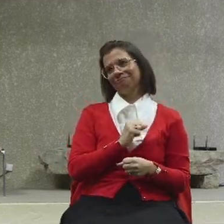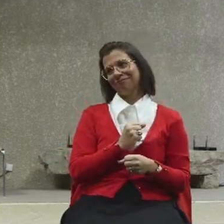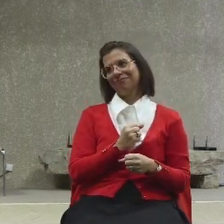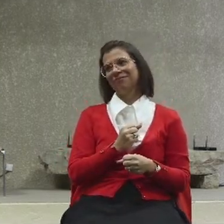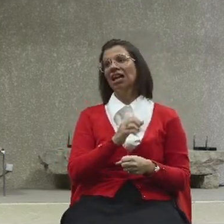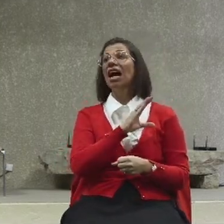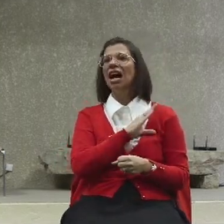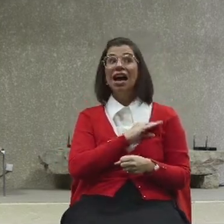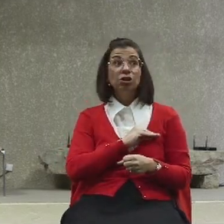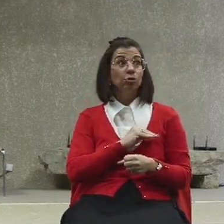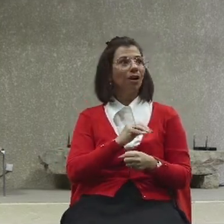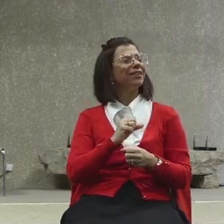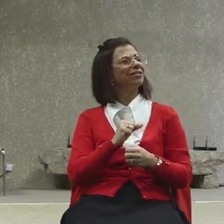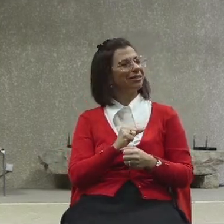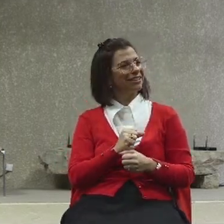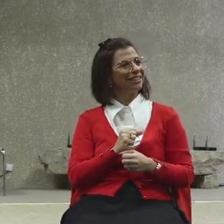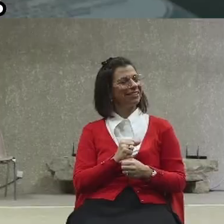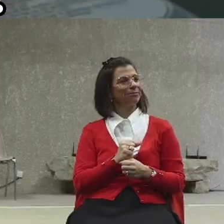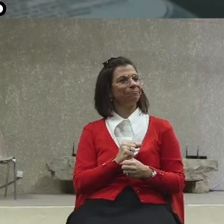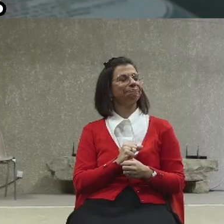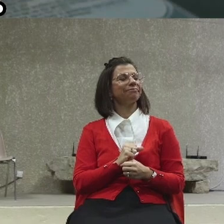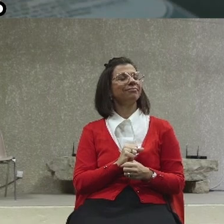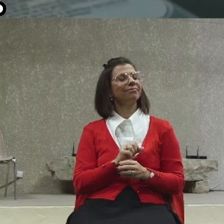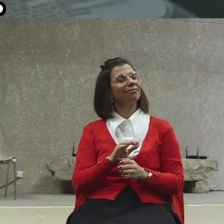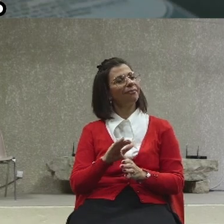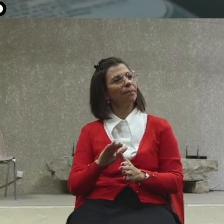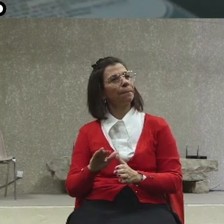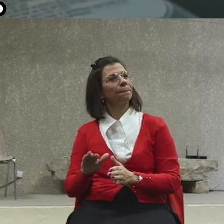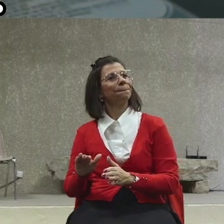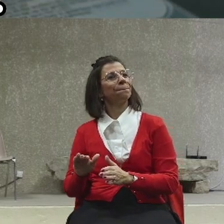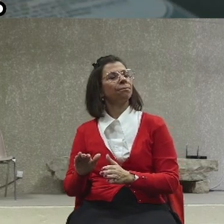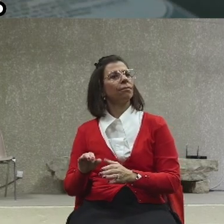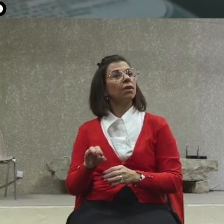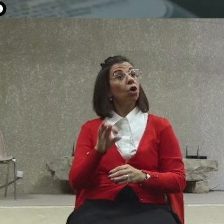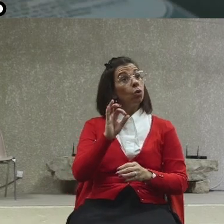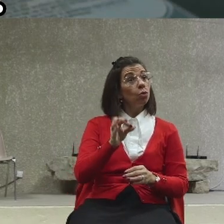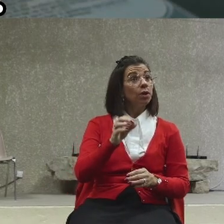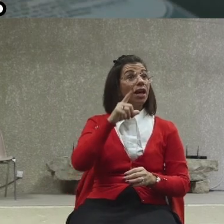sommes en lui pour agir à travers nous.